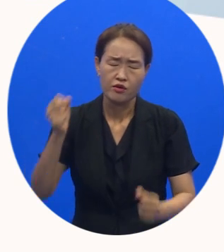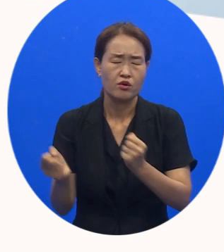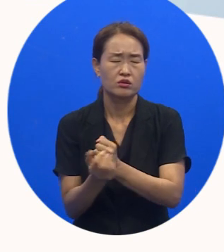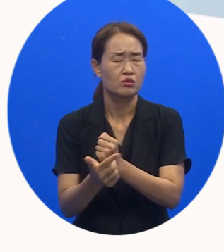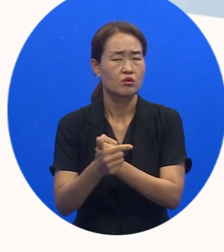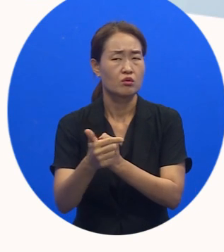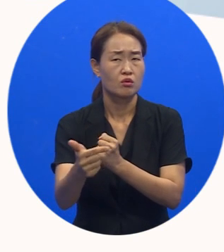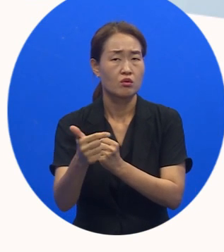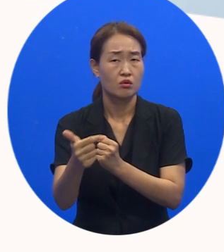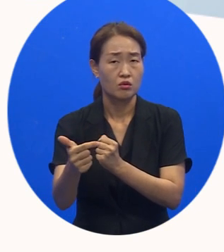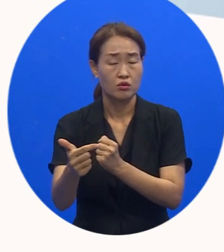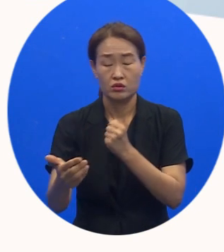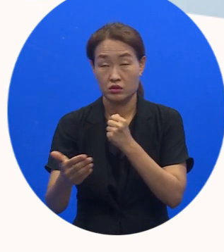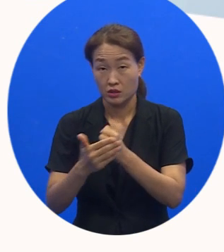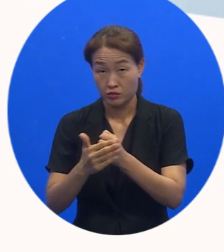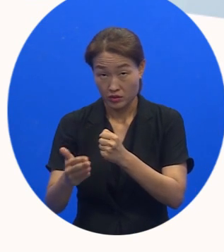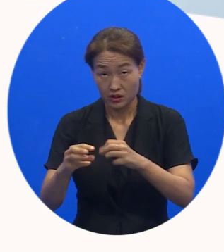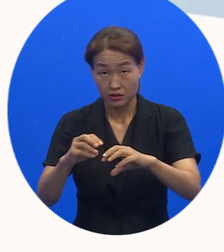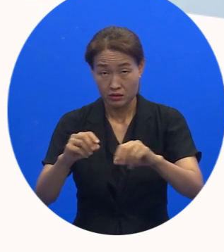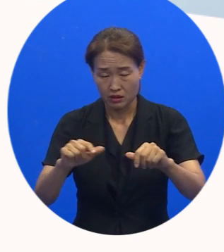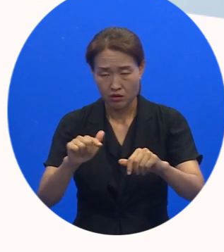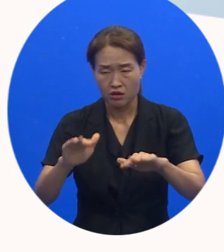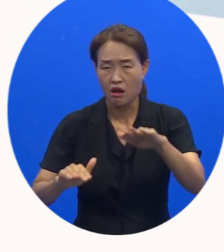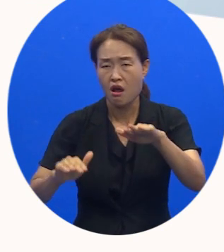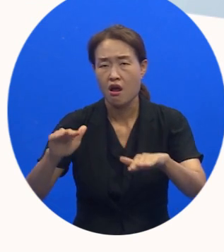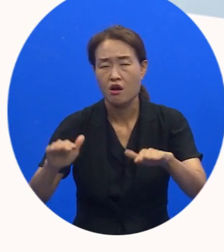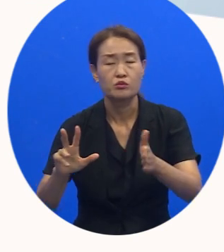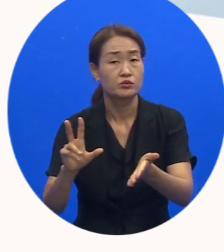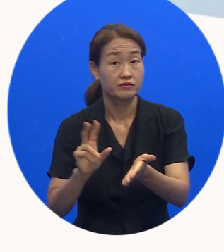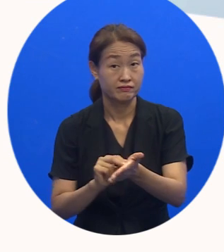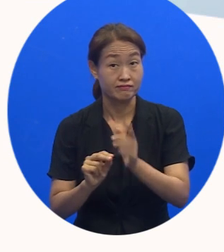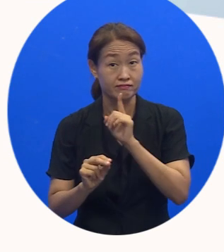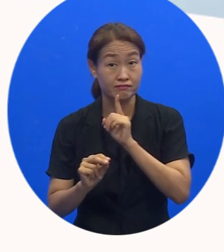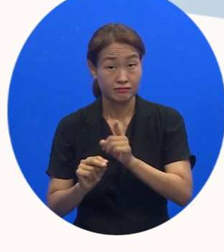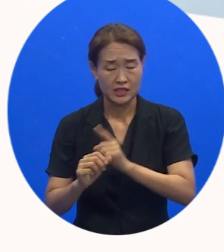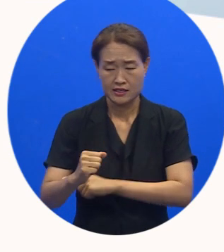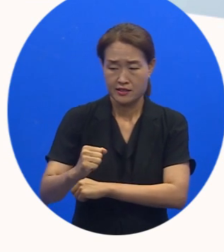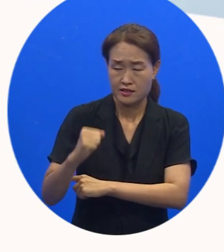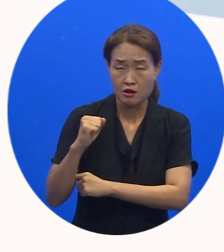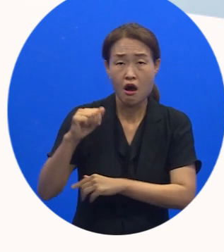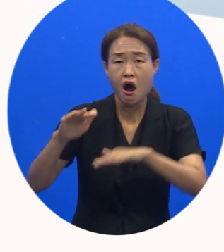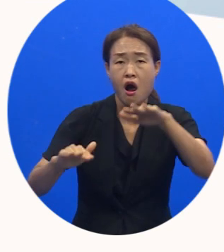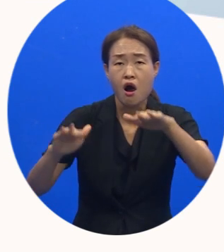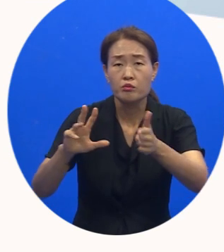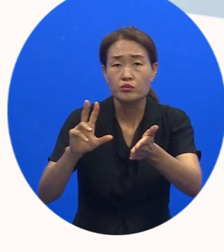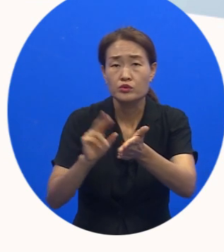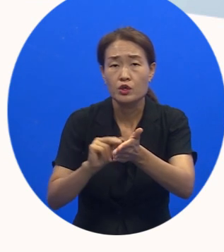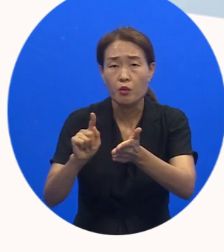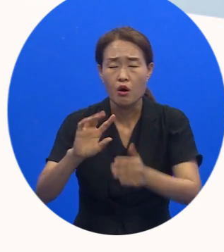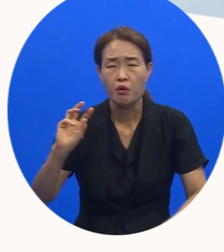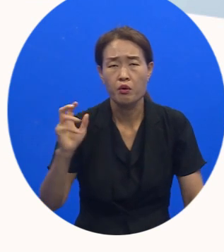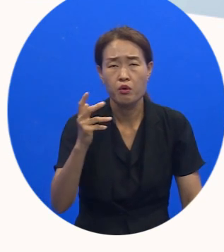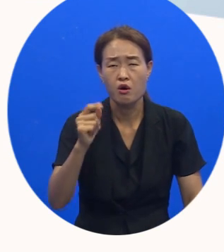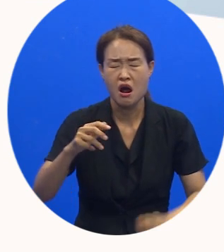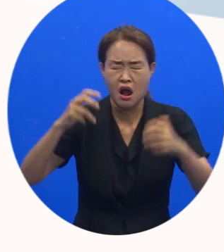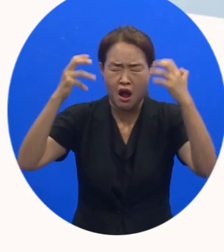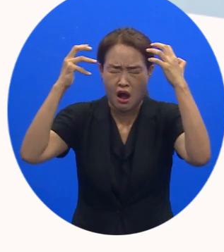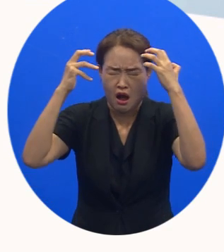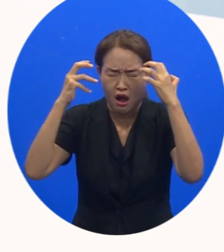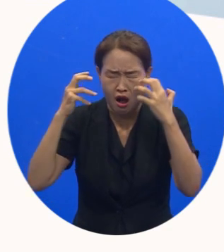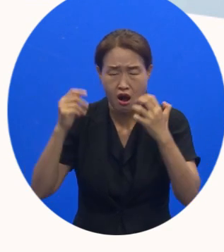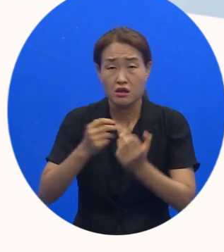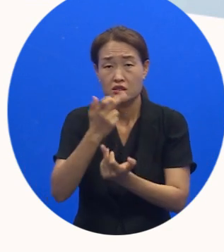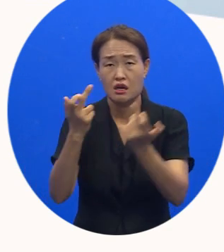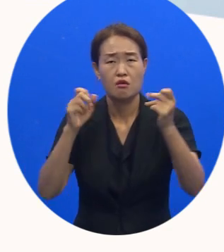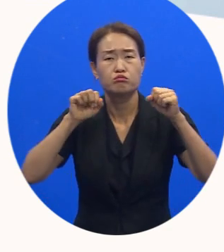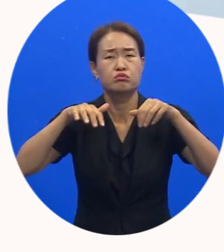영향을 줌으로써 지표 에너지 불균형을 초래합니다. 에너지 불균형은 돌발 홍수, 폭염,